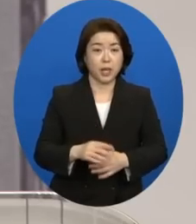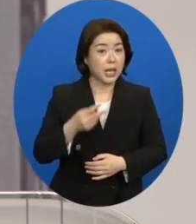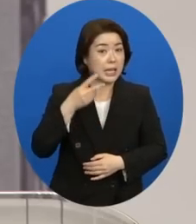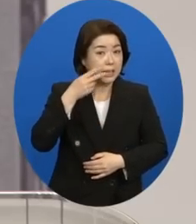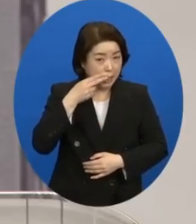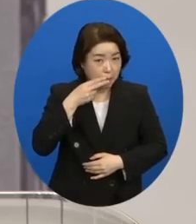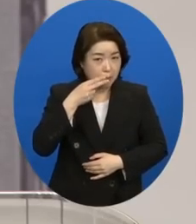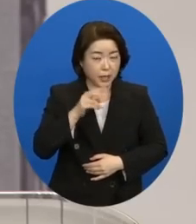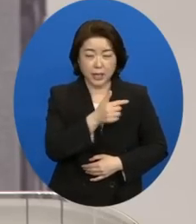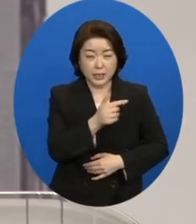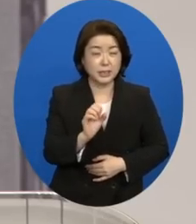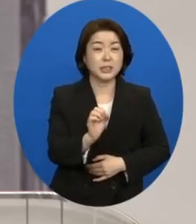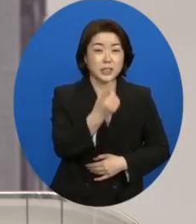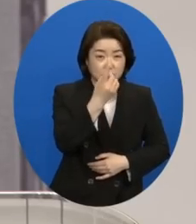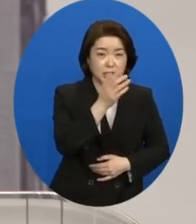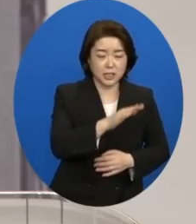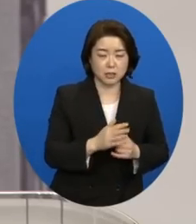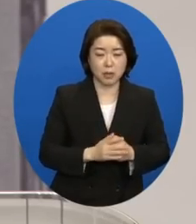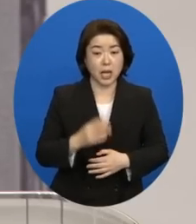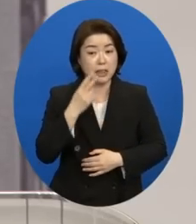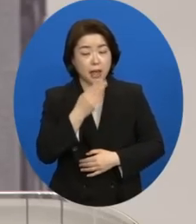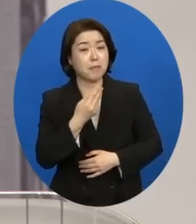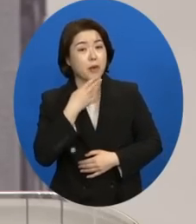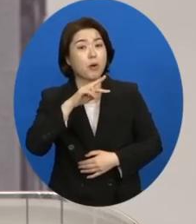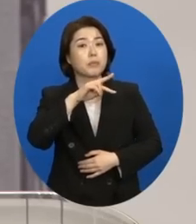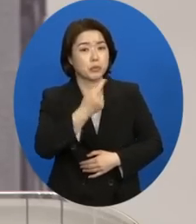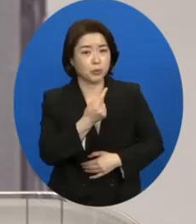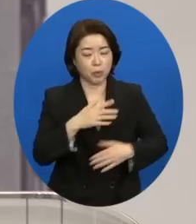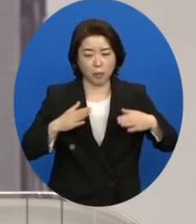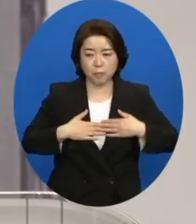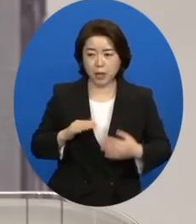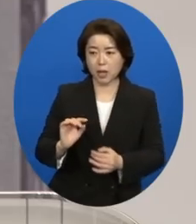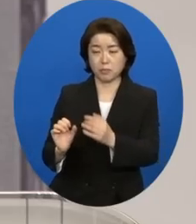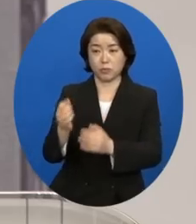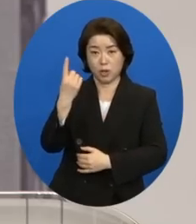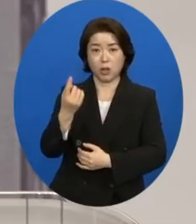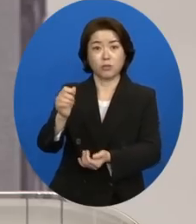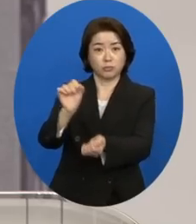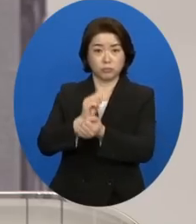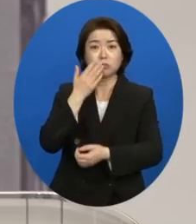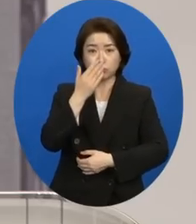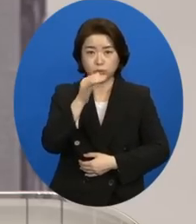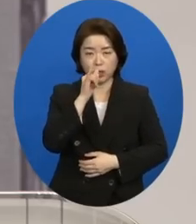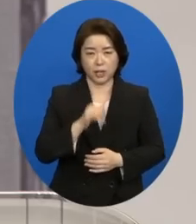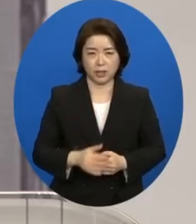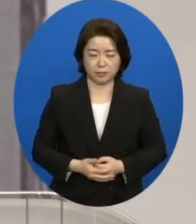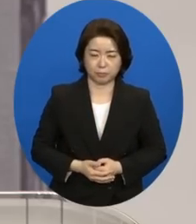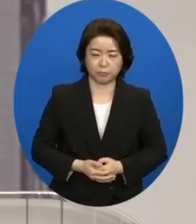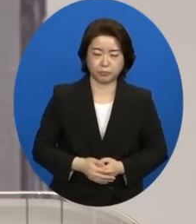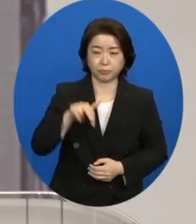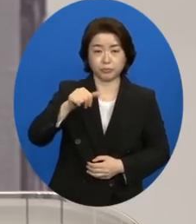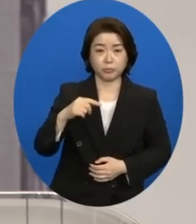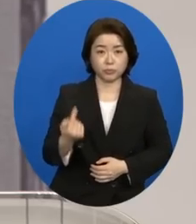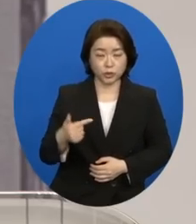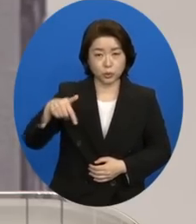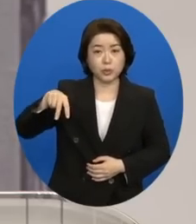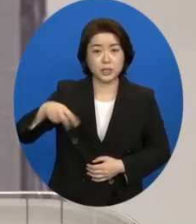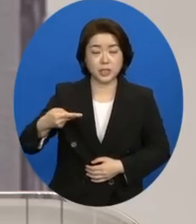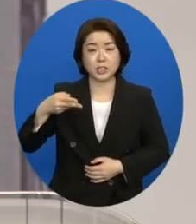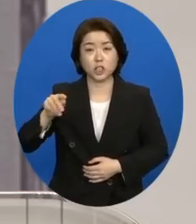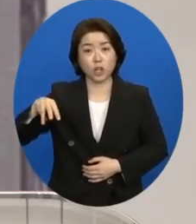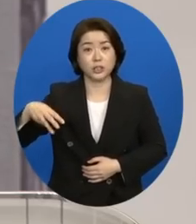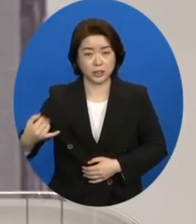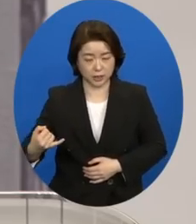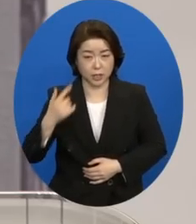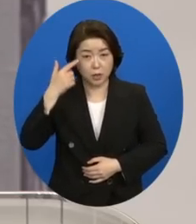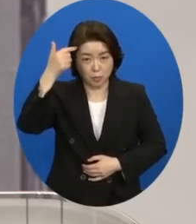꼭 담배를 안 펴도 걸리는 경우가 꽤 많이 있다고 합니다 어찌됐든이 존 스타트라 목사님이 계셨는데 돌아가셨어요 근데 그분이 평생